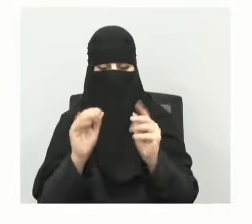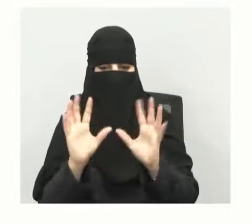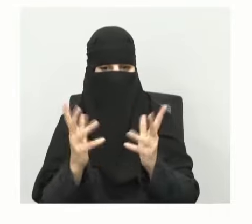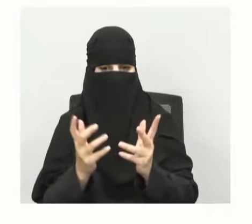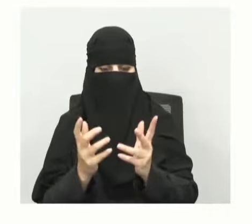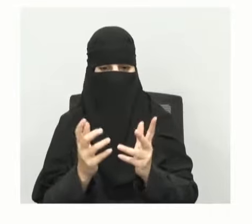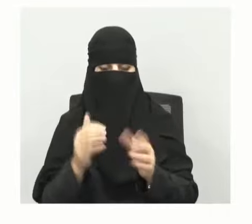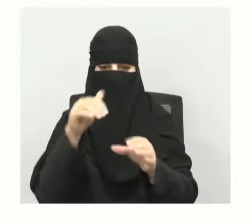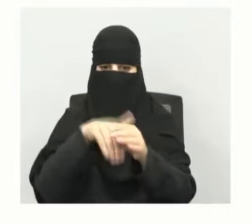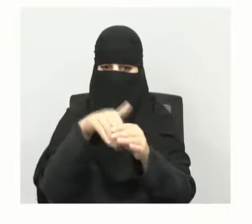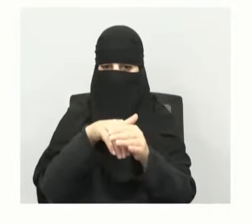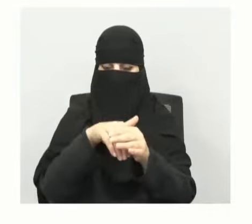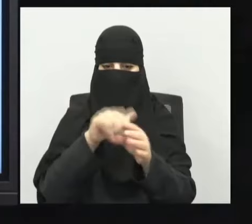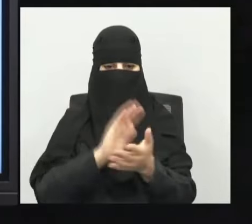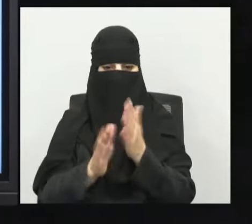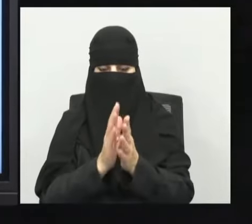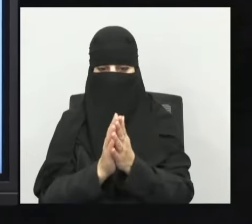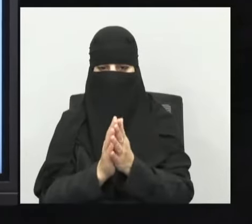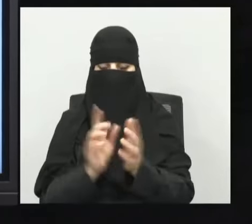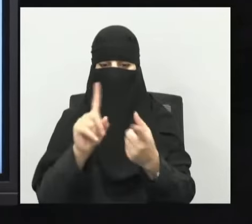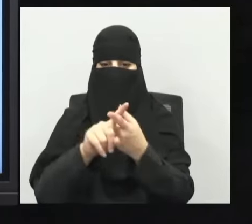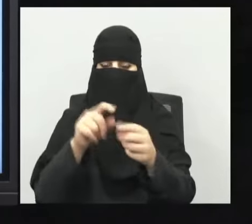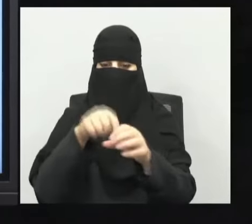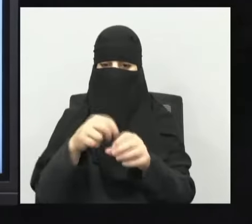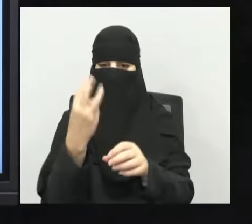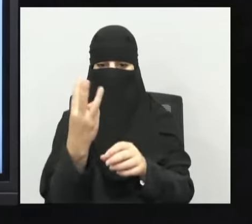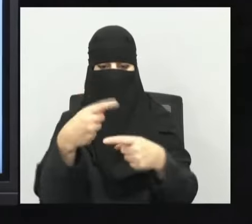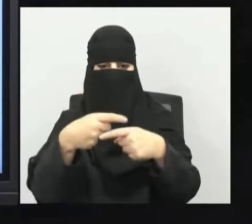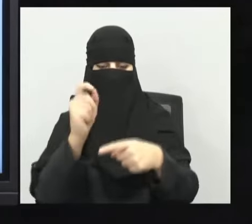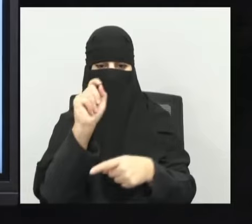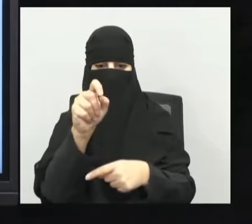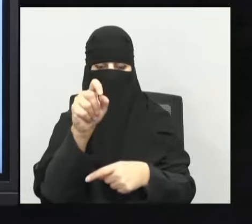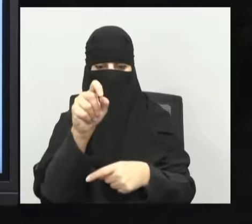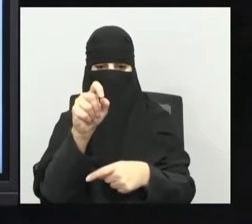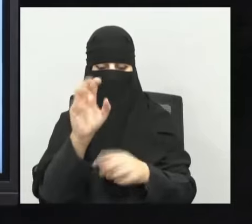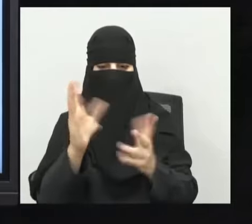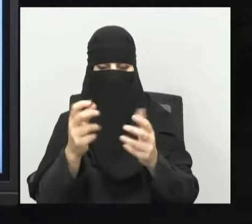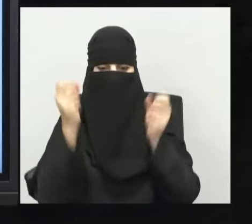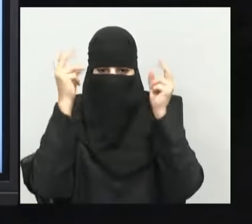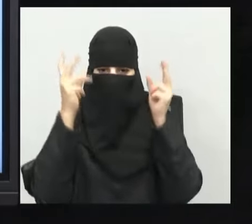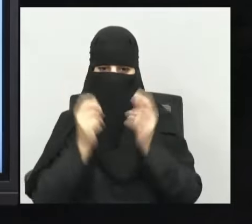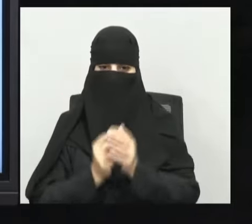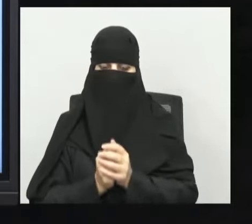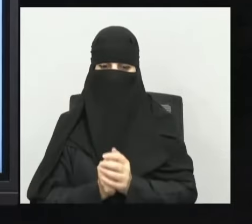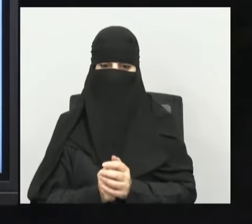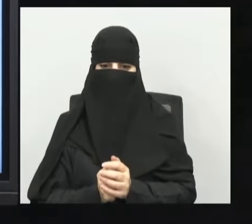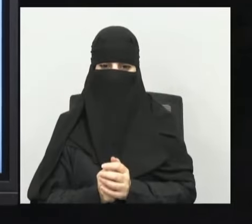اللي في المدخله هنا ما هو موجود نضربه في الثلاثه فيكون الناتج صفر هاي مبدعين